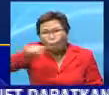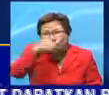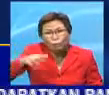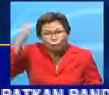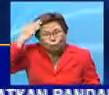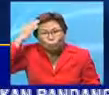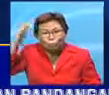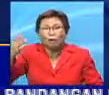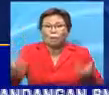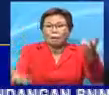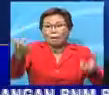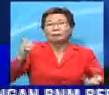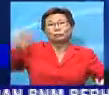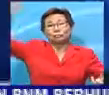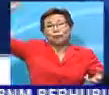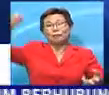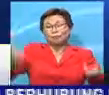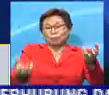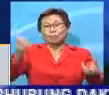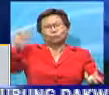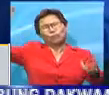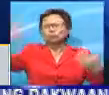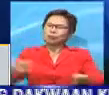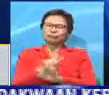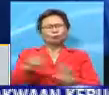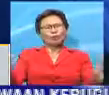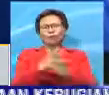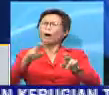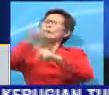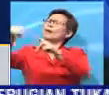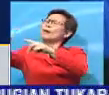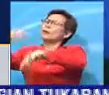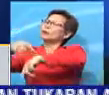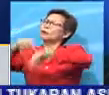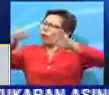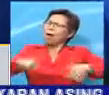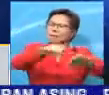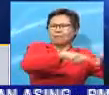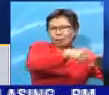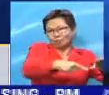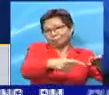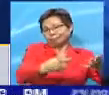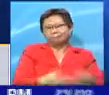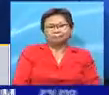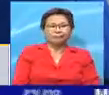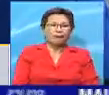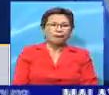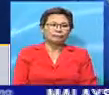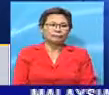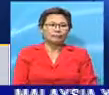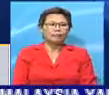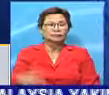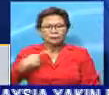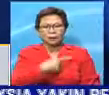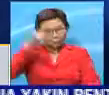Barisan Nasional Sabah dan UMNO Sabah memang bersiap sedia pada bila-bila masa saja jika pilihan raya umum diadakan. Dan kita